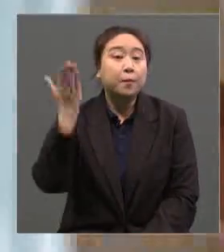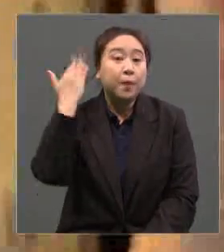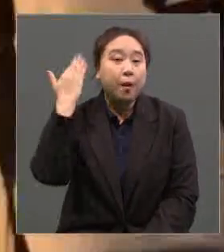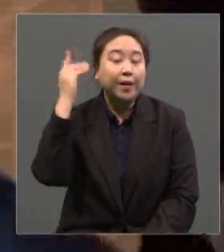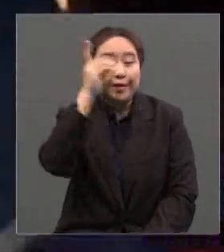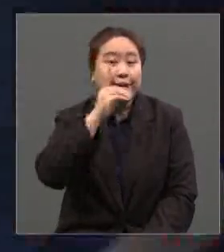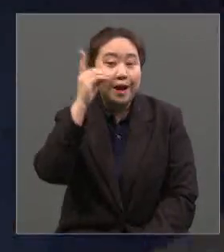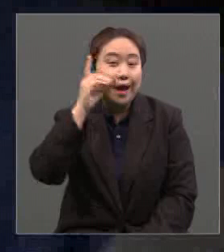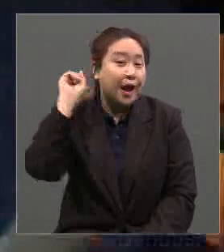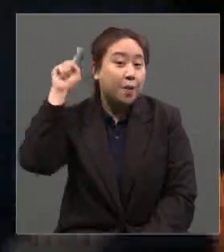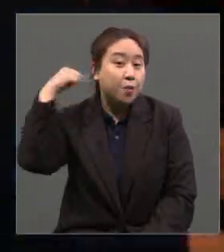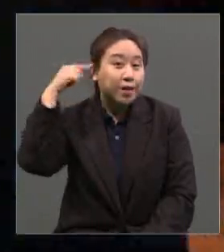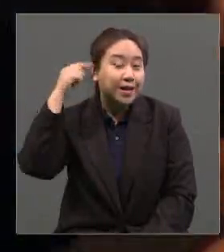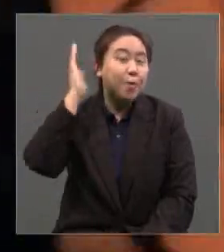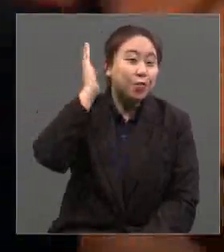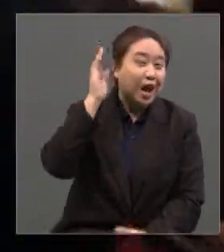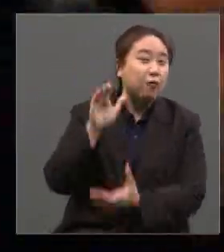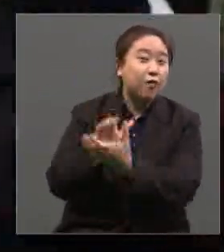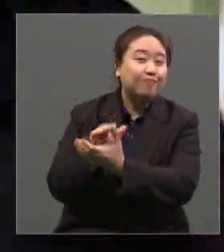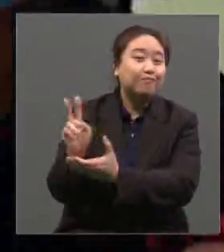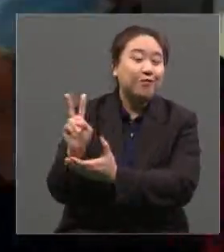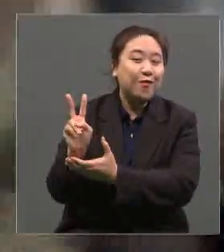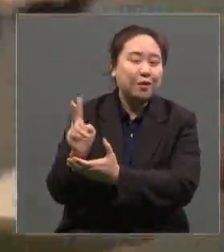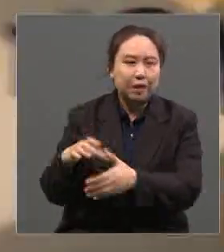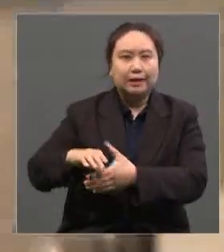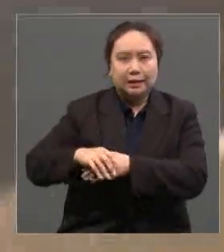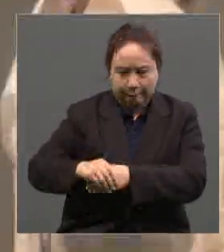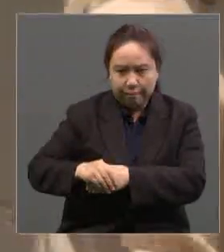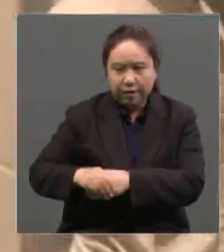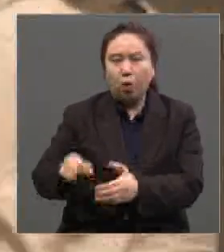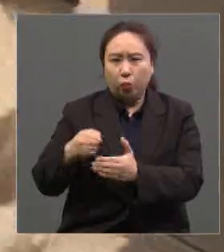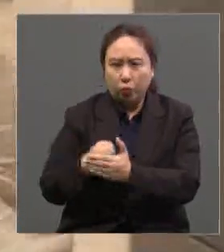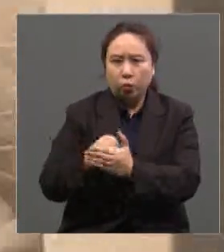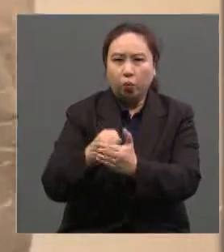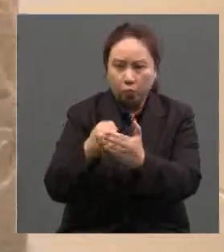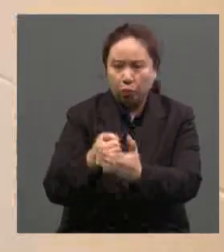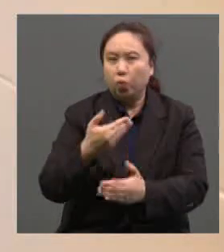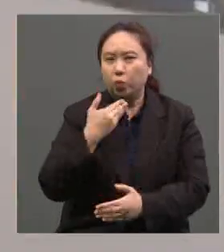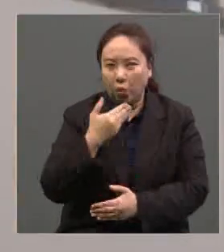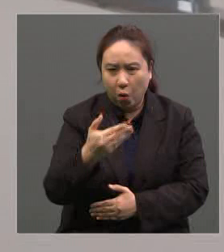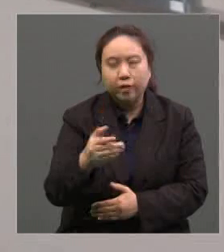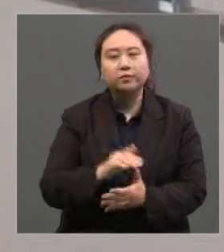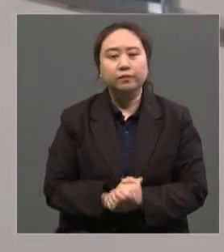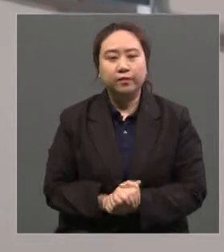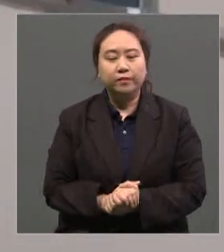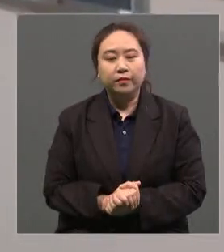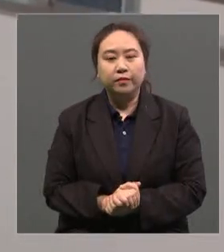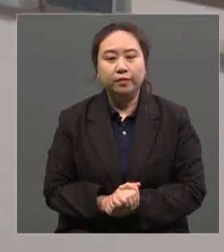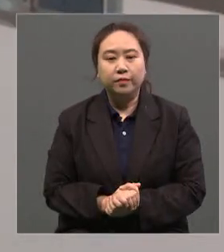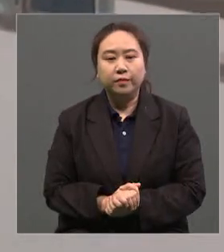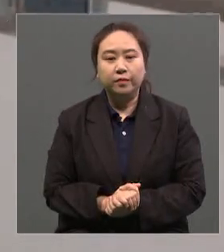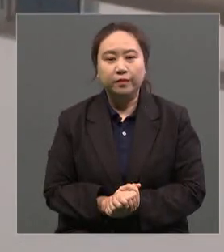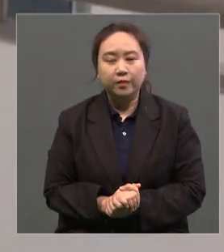ใบเตยแล้วก็ DJ Man เนี่ยจับมือสู้กันมาตลอดแล้ววันนี้ก็ยังคงเป็นเช่นเดิมค่ะยืนยันคำเดิมว่